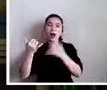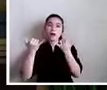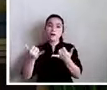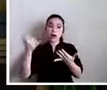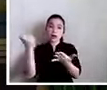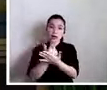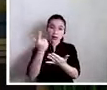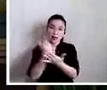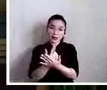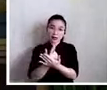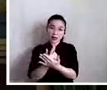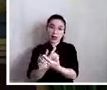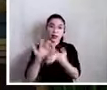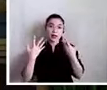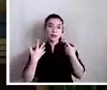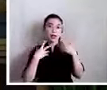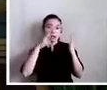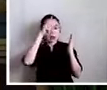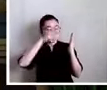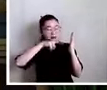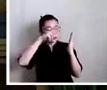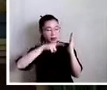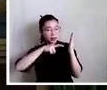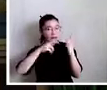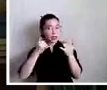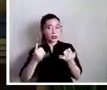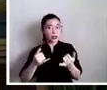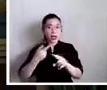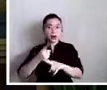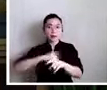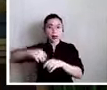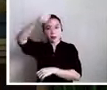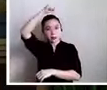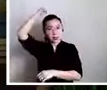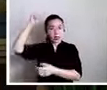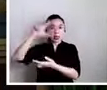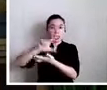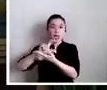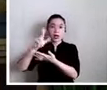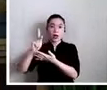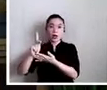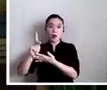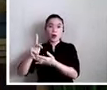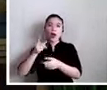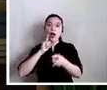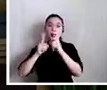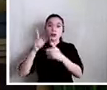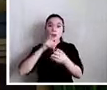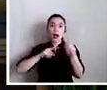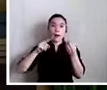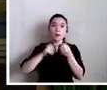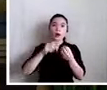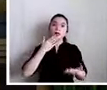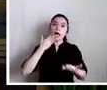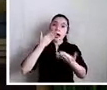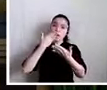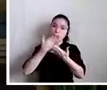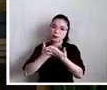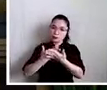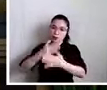we read from the Gospel of St. Luke speak about of the good work of Jesus, mga maayong buhat ni